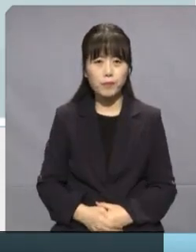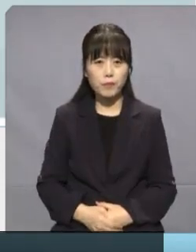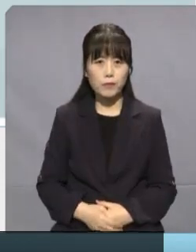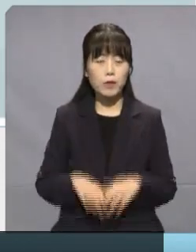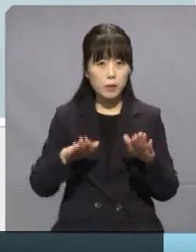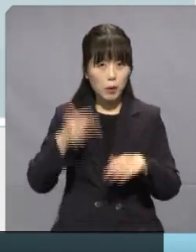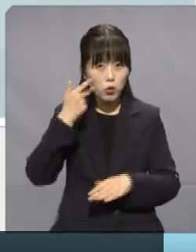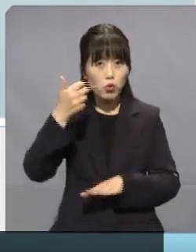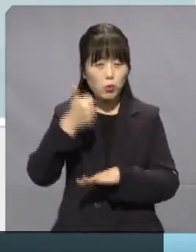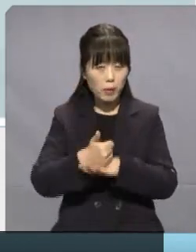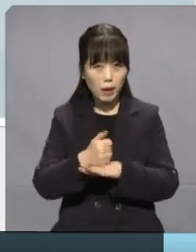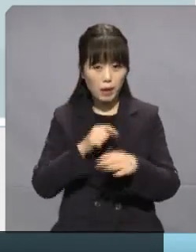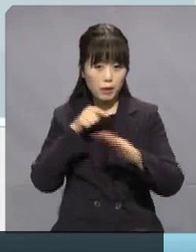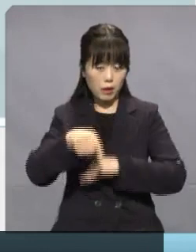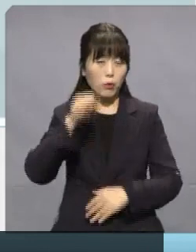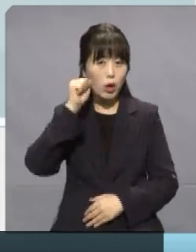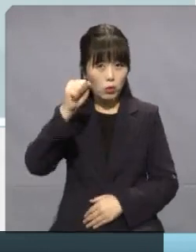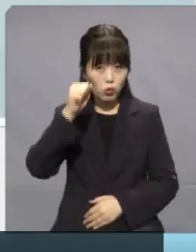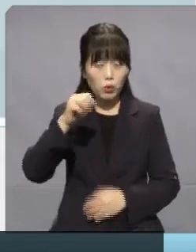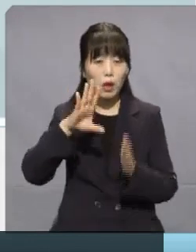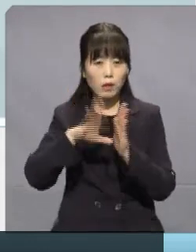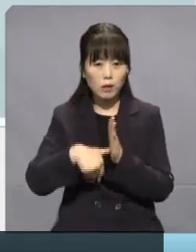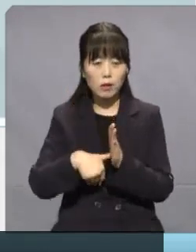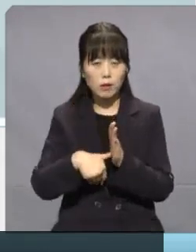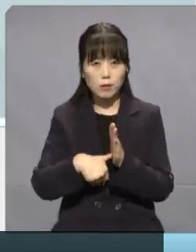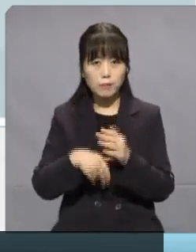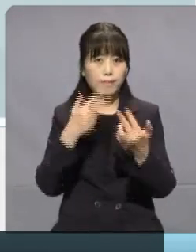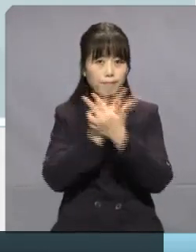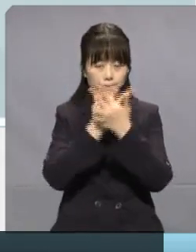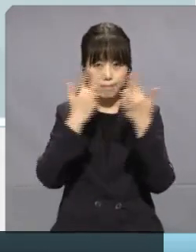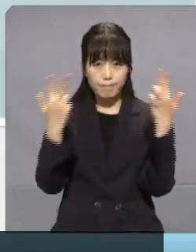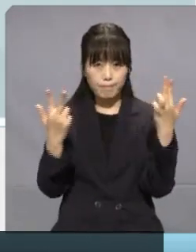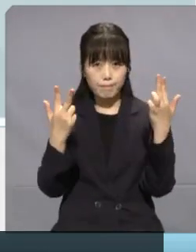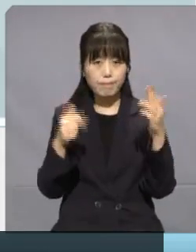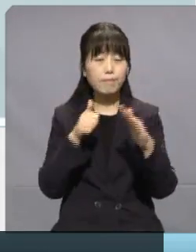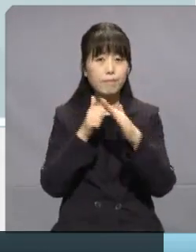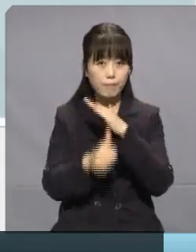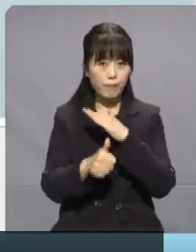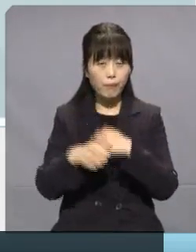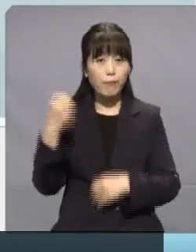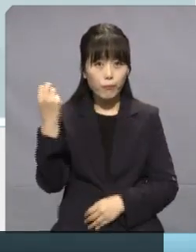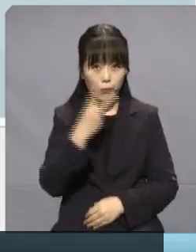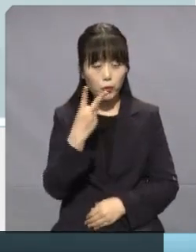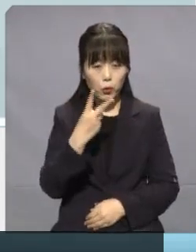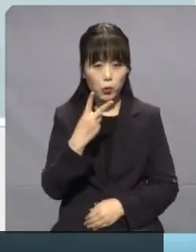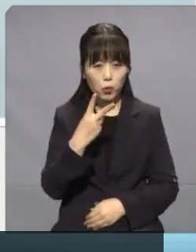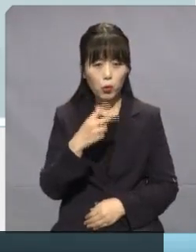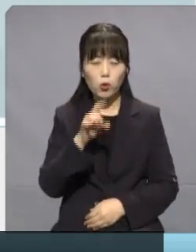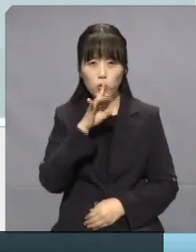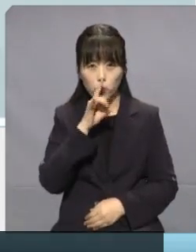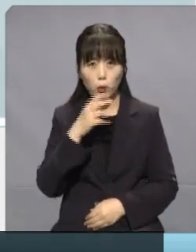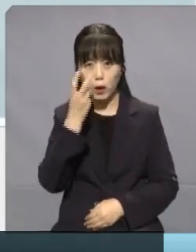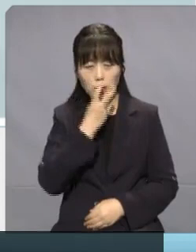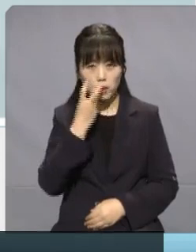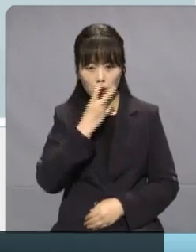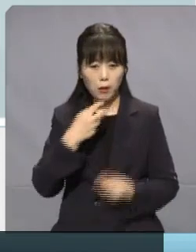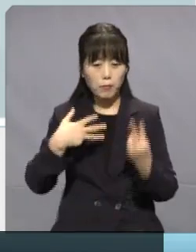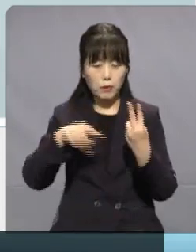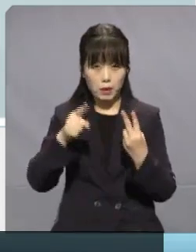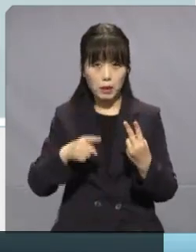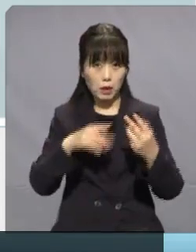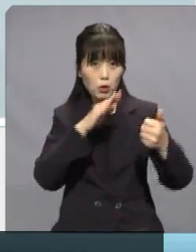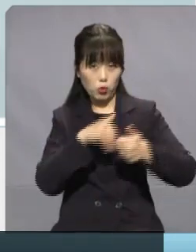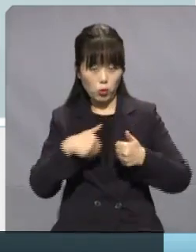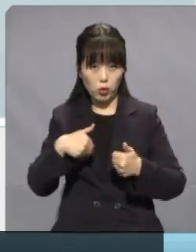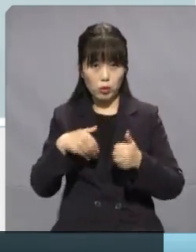주말에 투쟁에 그리고 그 이재명 그 대표가 또 다시 이제 주왕 지금 2차 소환으로 가는데